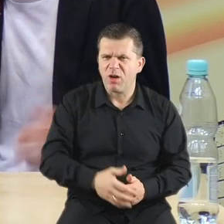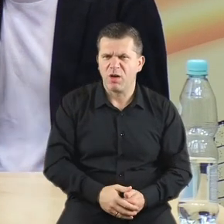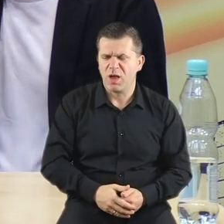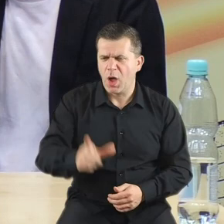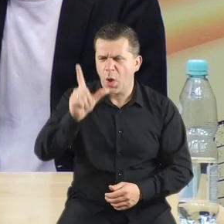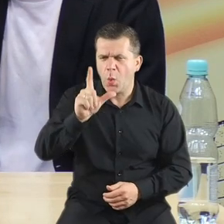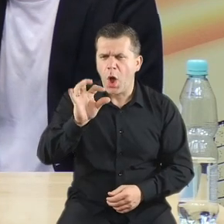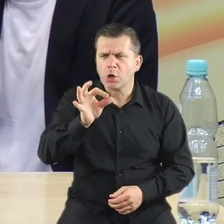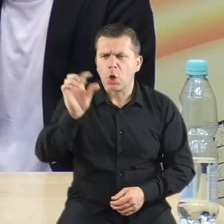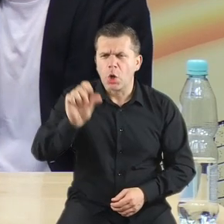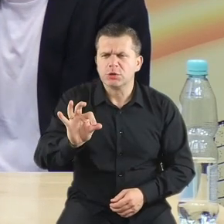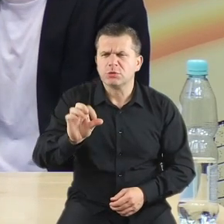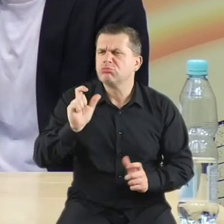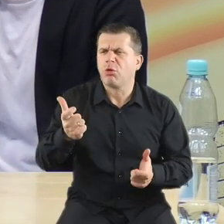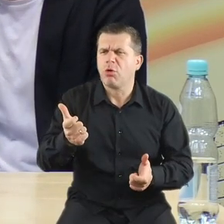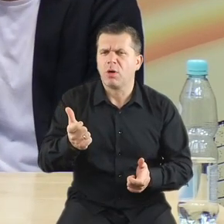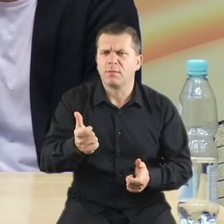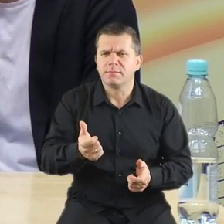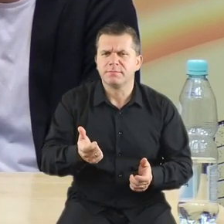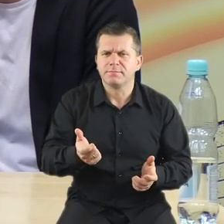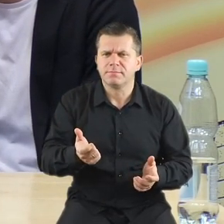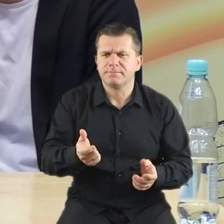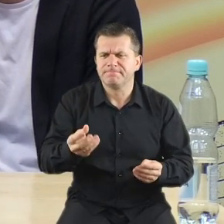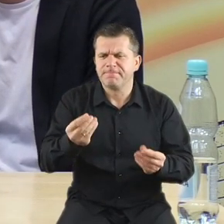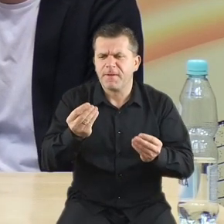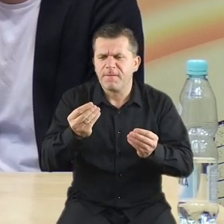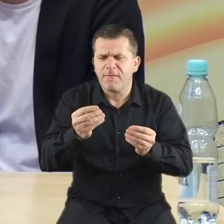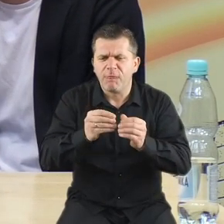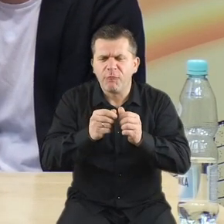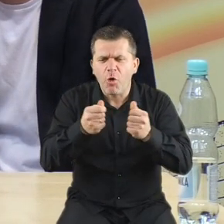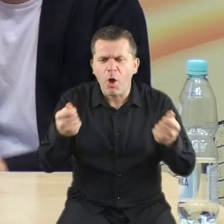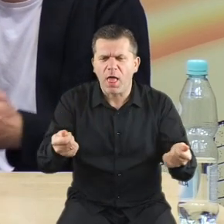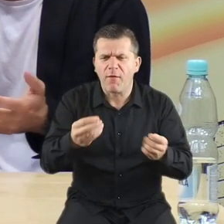łososia? Takiego łososia w folii.